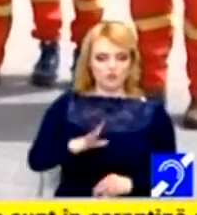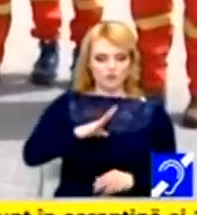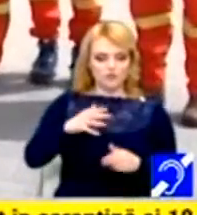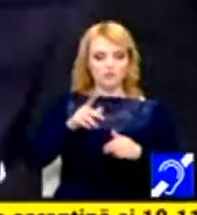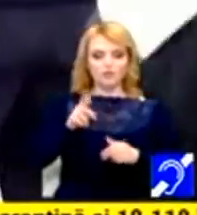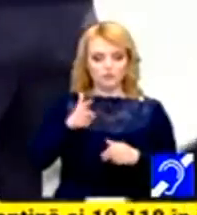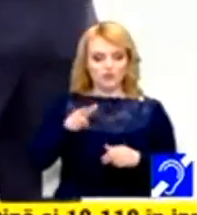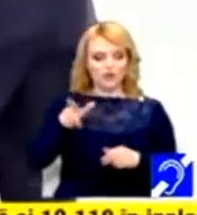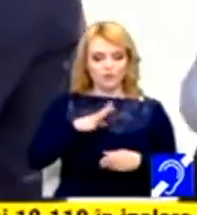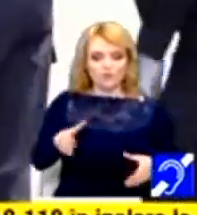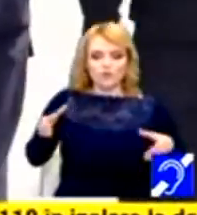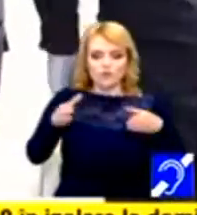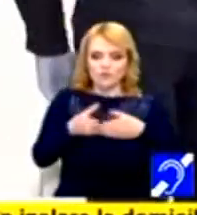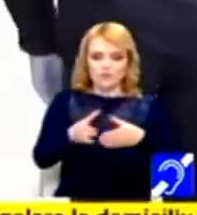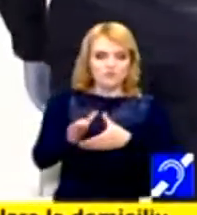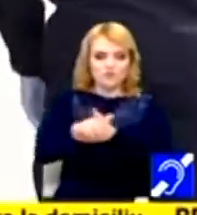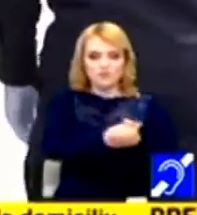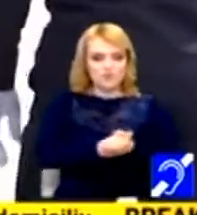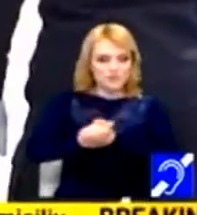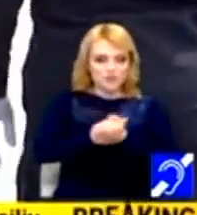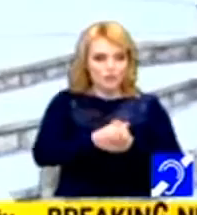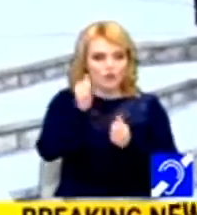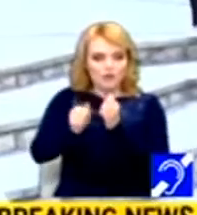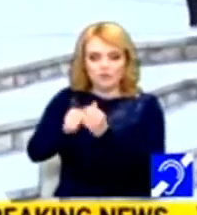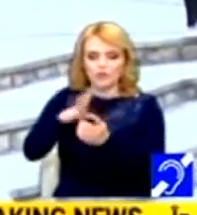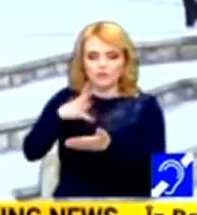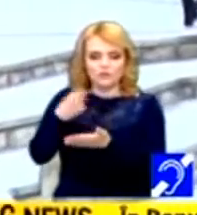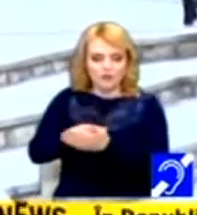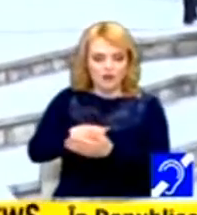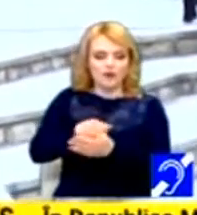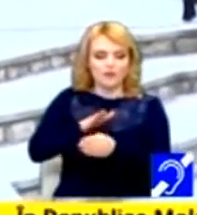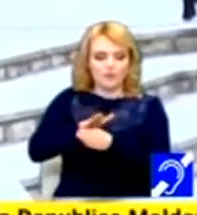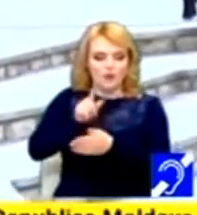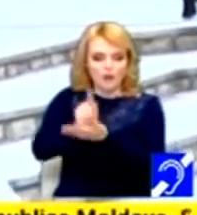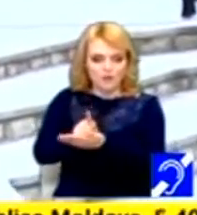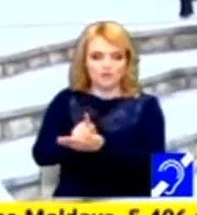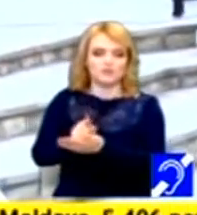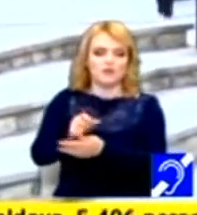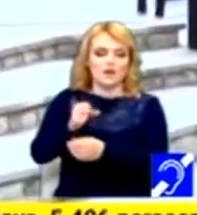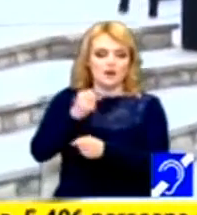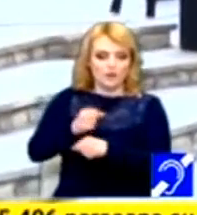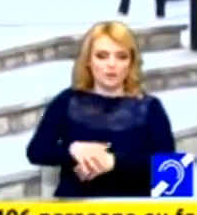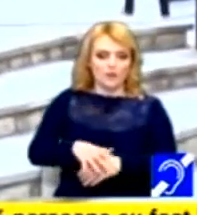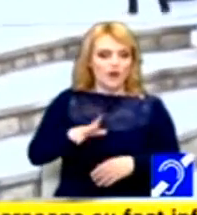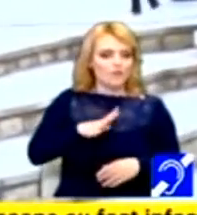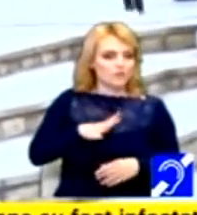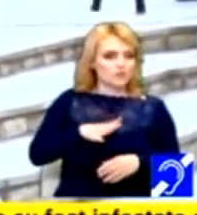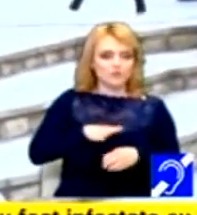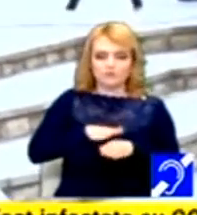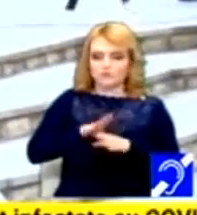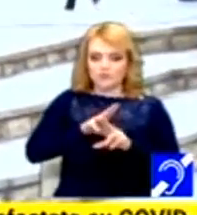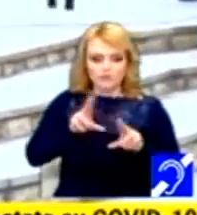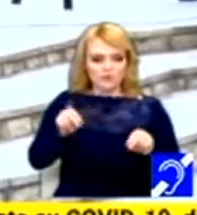unită. Fiecare și avea rolul și sarcinile foarte bine stabilite. A fost o misiune reușită, în primul rând pentru că am